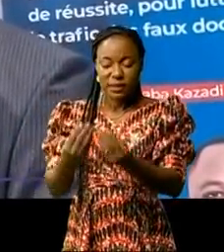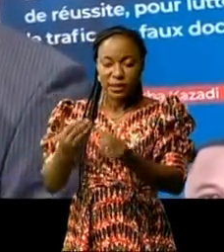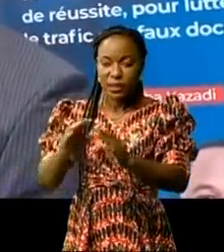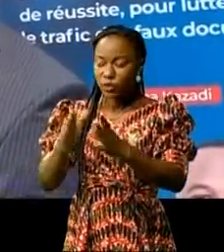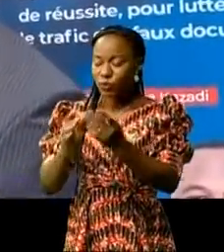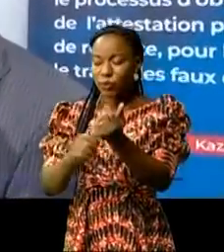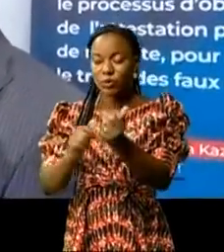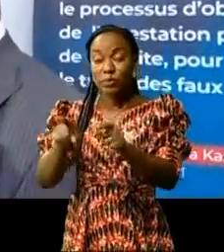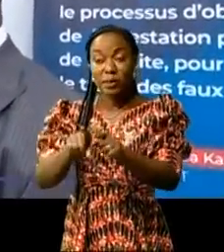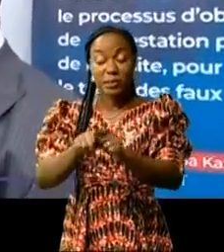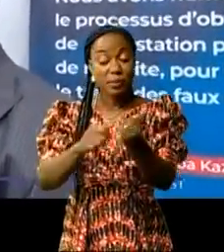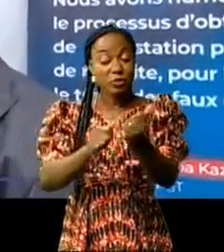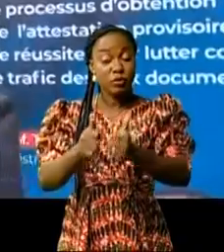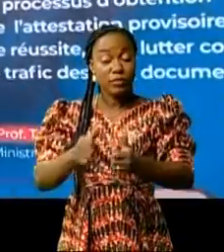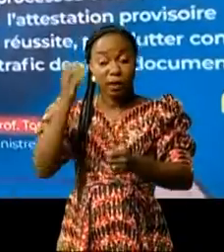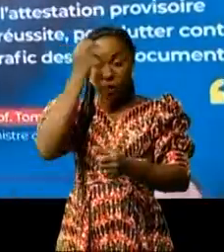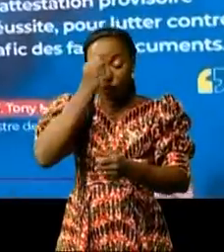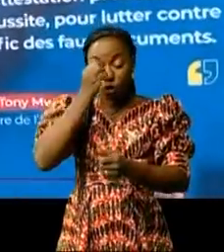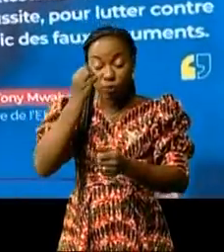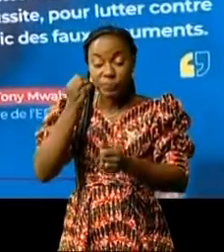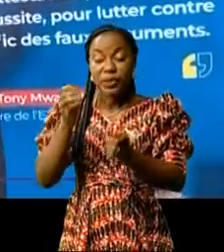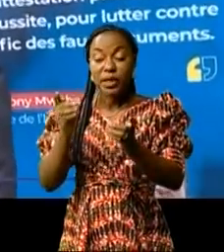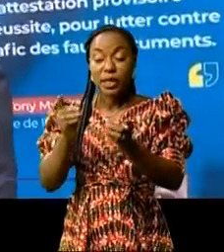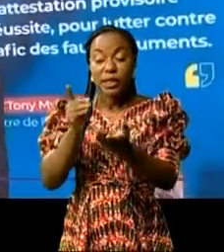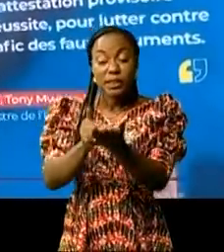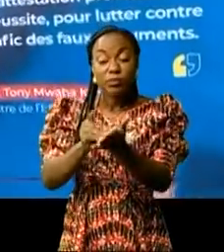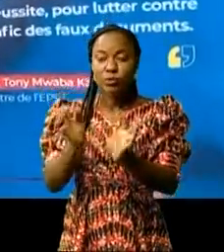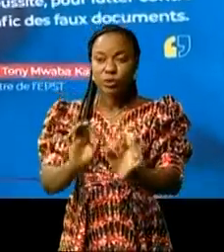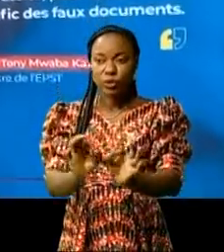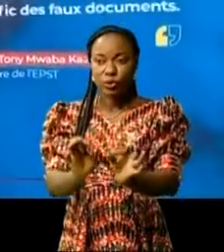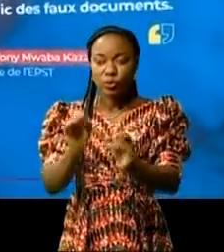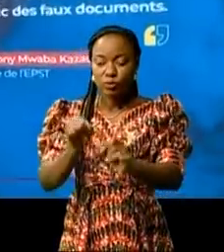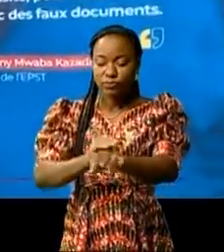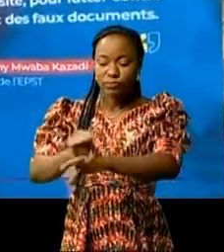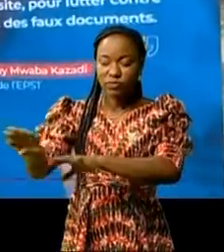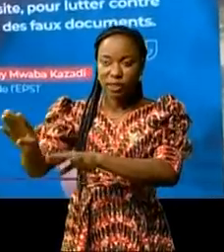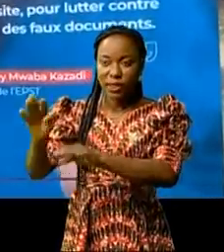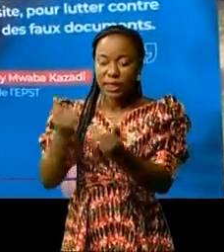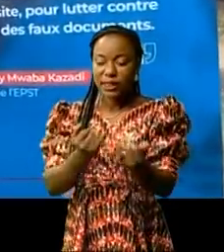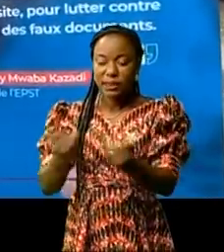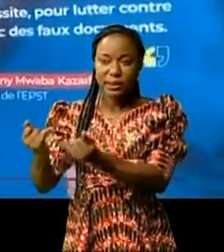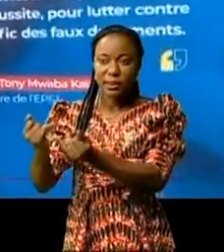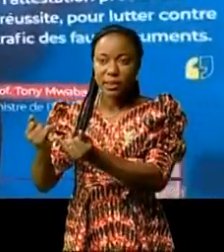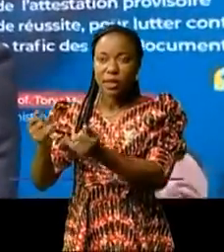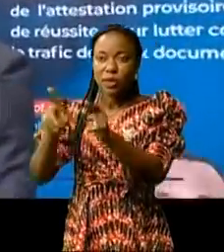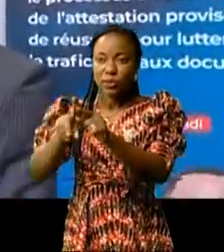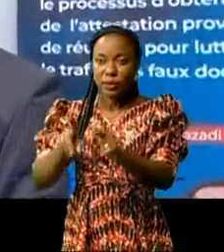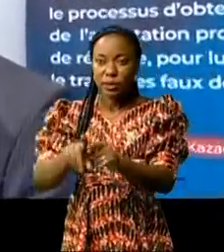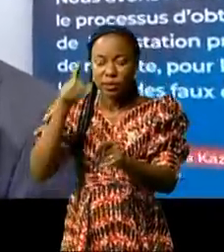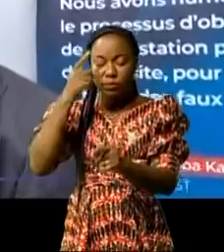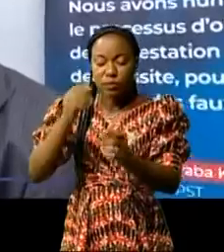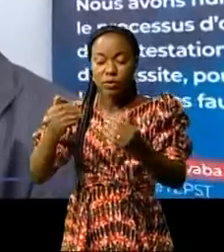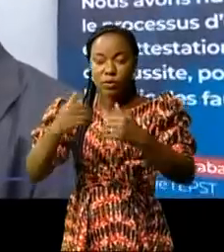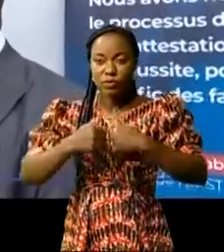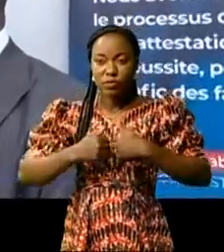les uns que soient nos ventes auprès des iso qu'ils pourront toujours envoyer les ambassades vertes aussitôt les poster pour pouvoir